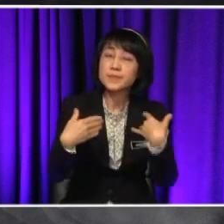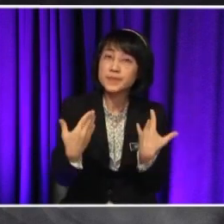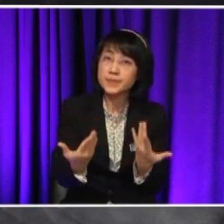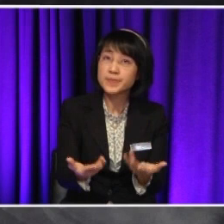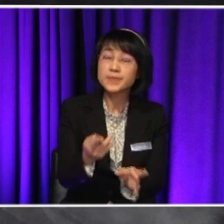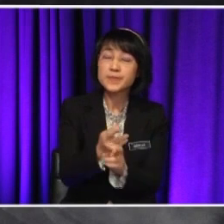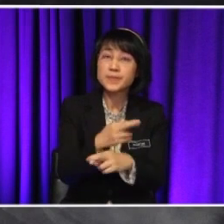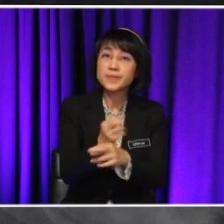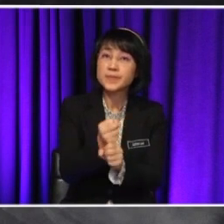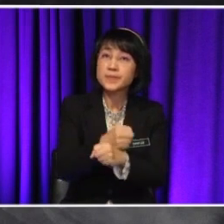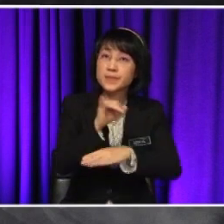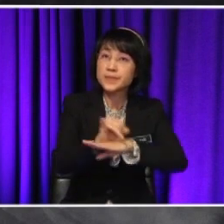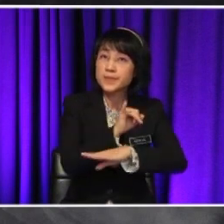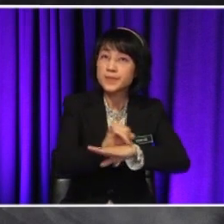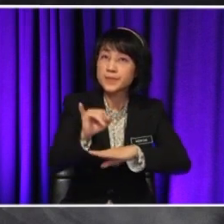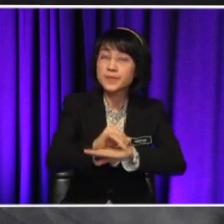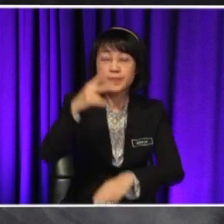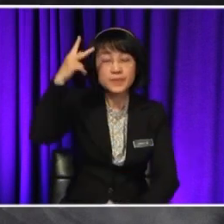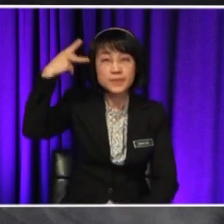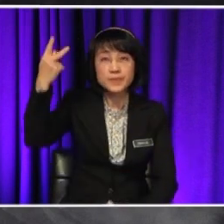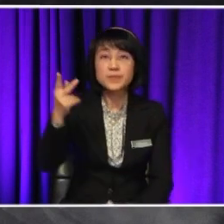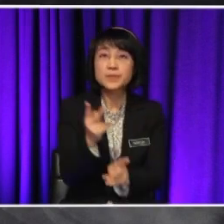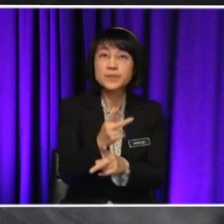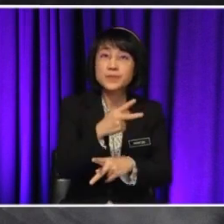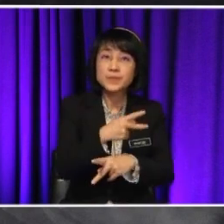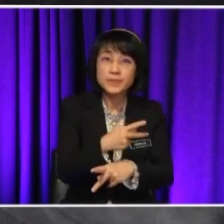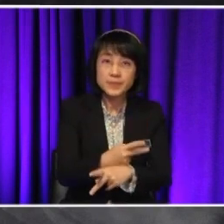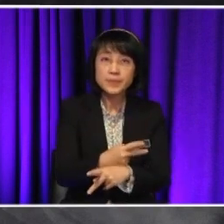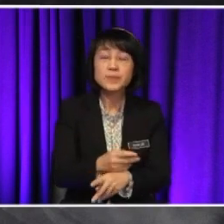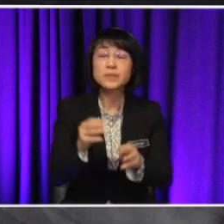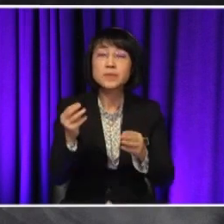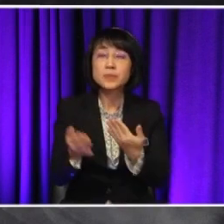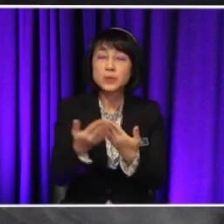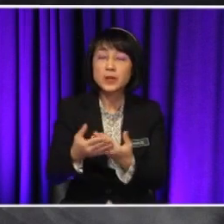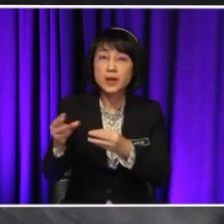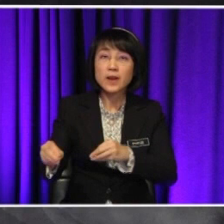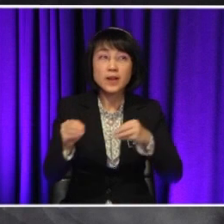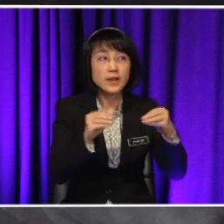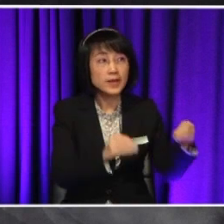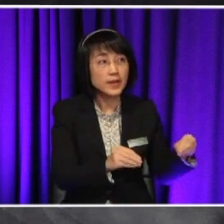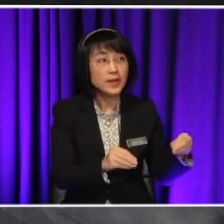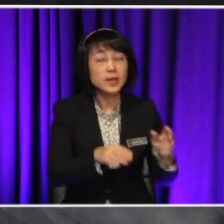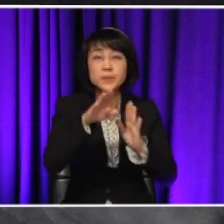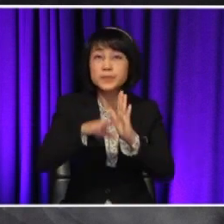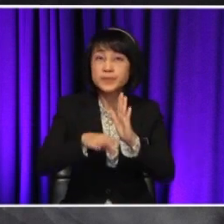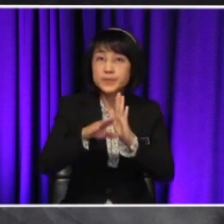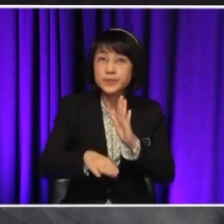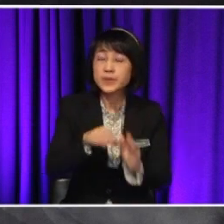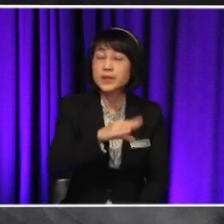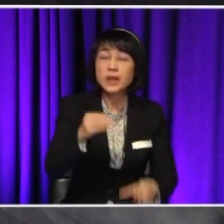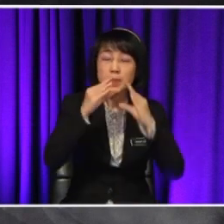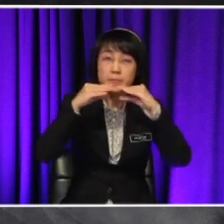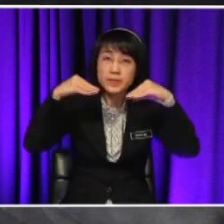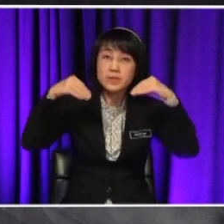ni contoh konsep produk mudah alih, ergonomik dan mesra alam. Okey, konsep mudah alih ni